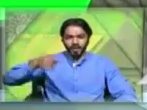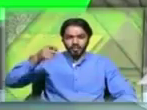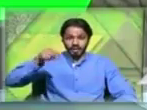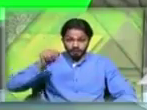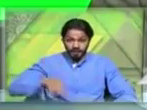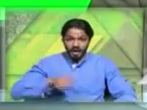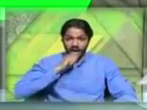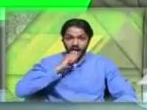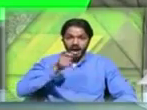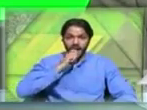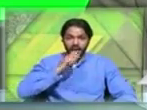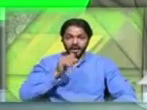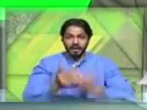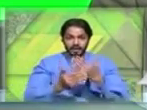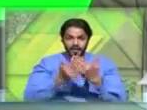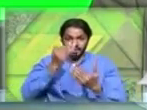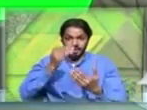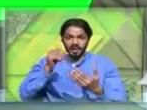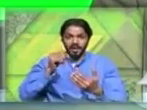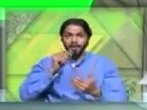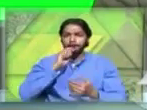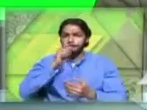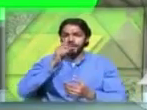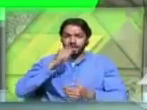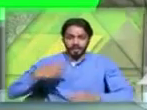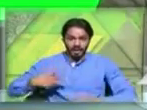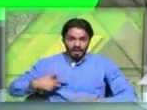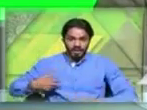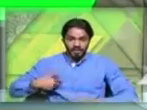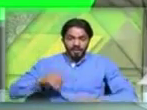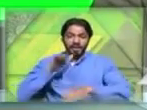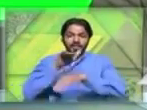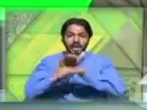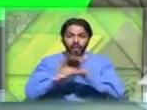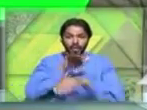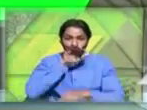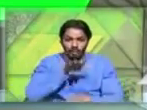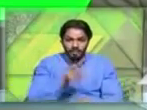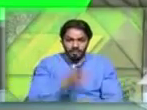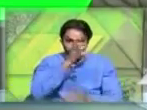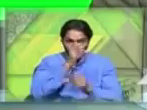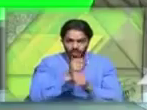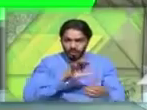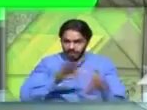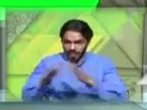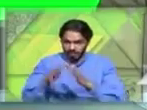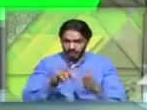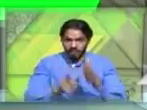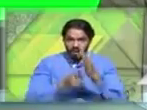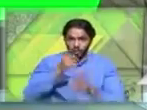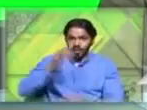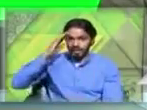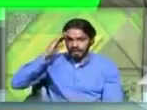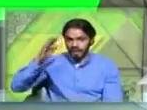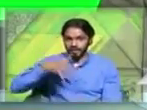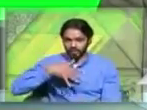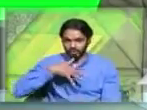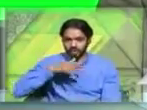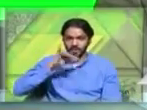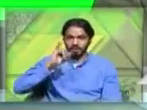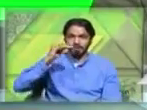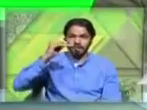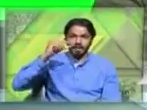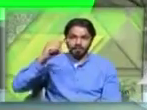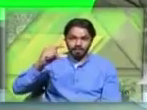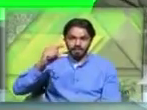النبي في دعوة الآخر. نرحب بحضرتكم ومع نرحب بضيفنا الكريم صاحب الفضيلة العالم العلامة فضيلة الشيخ الحبر